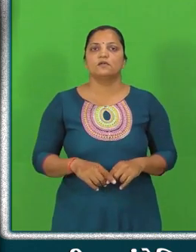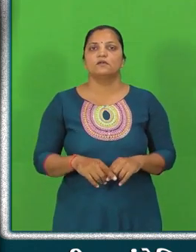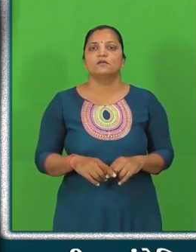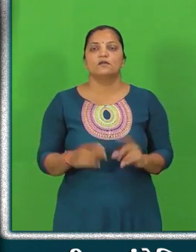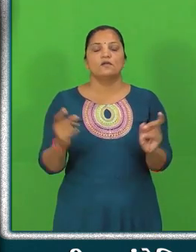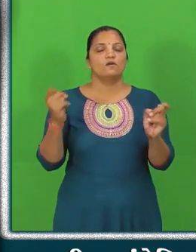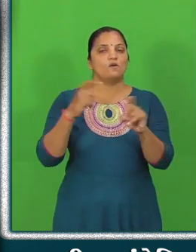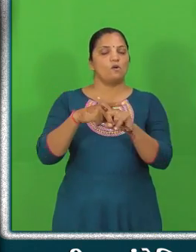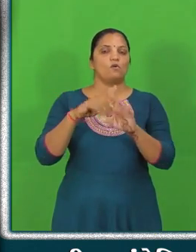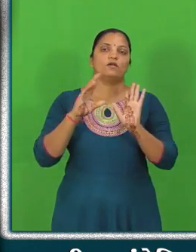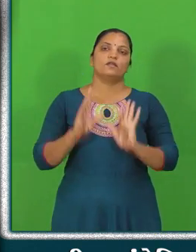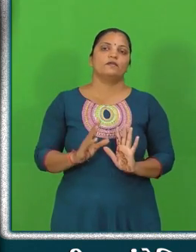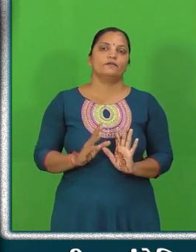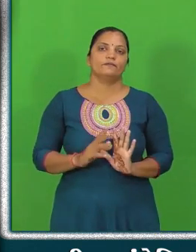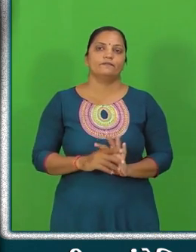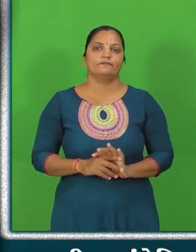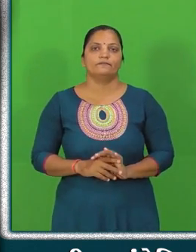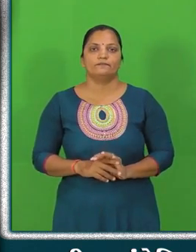मळी? उल्टी मळी।